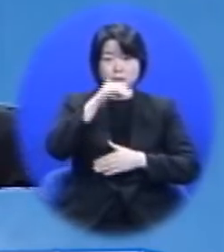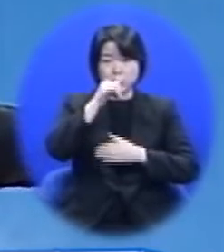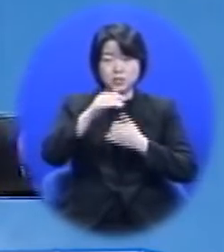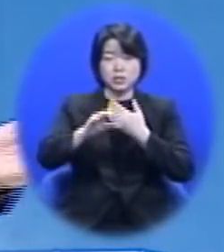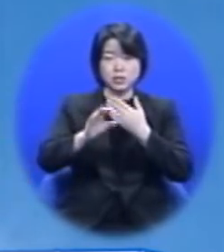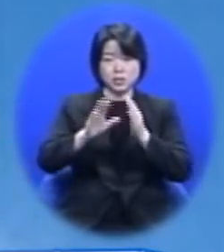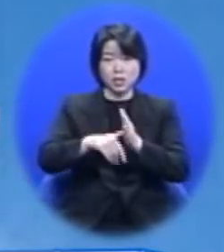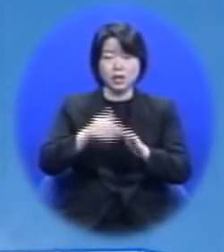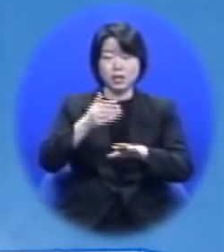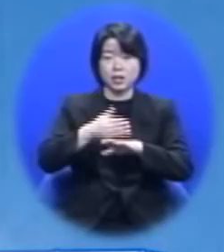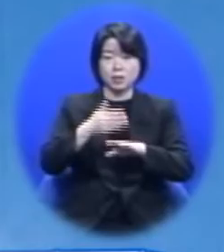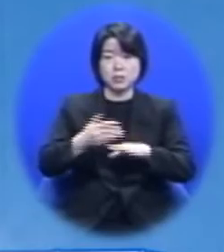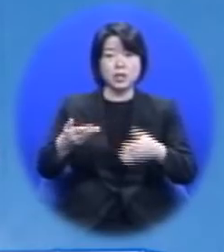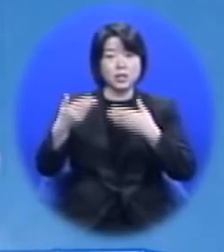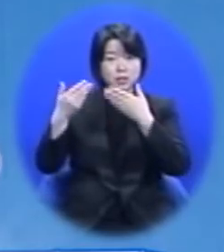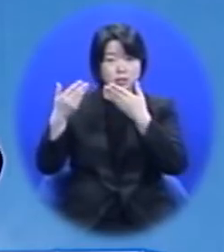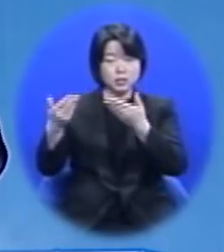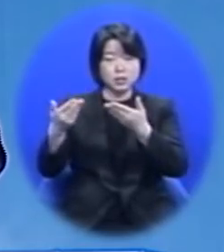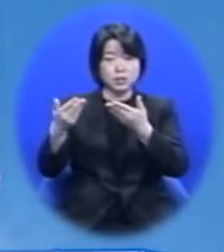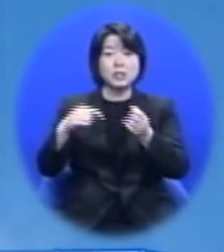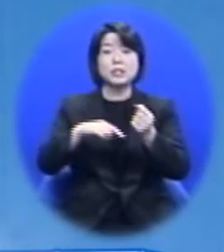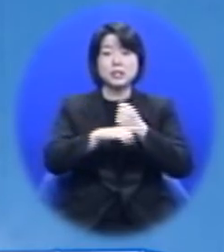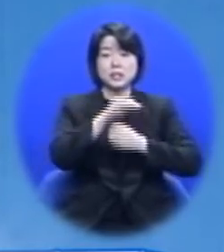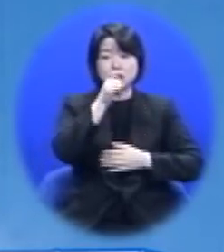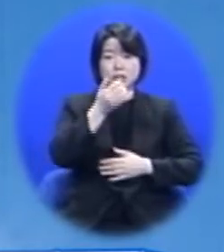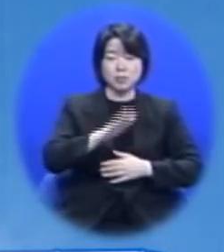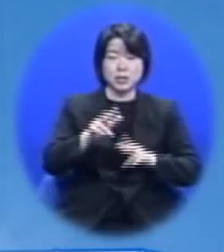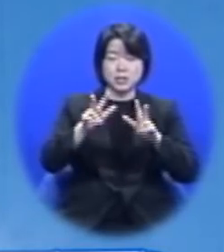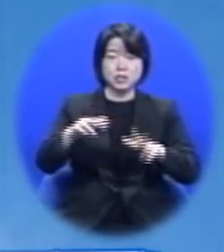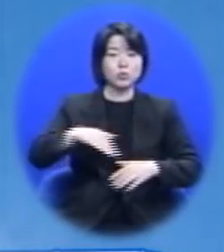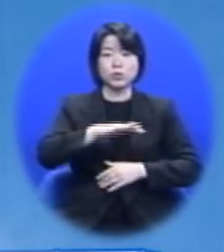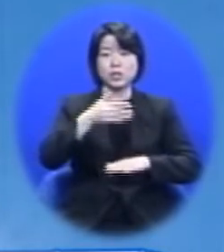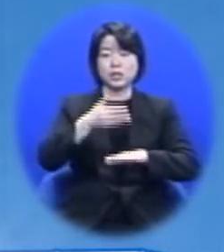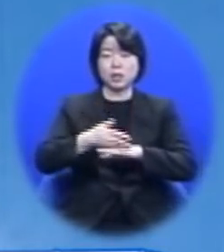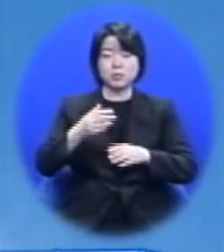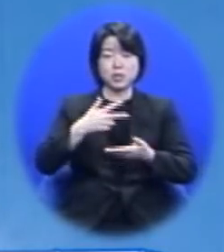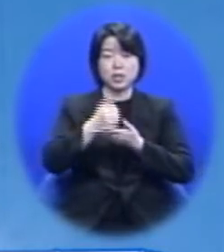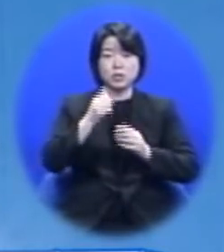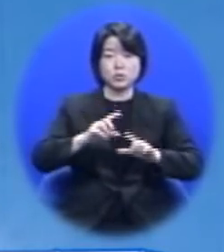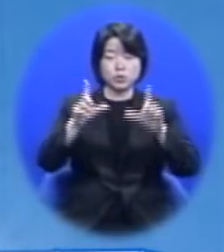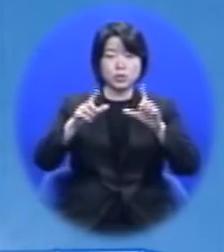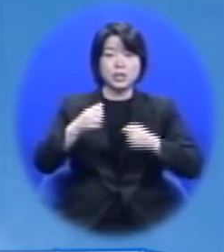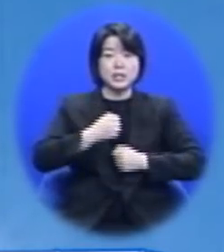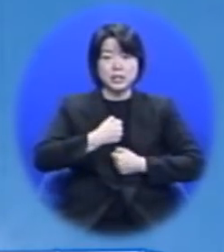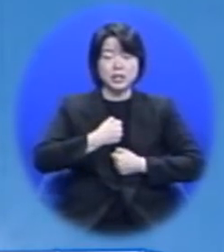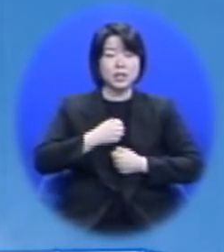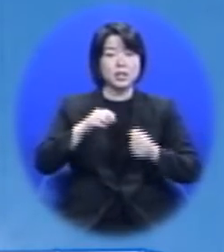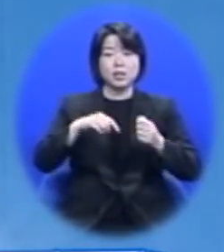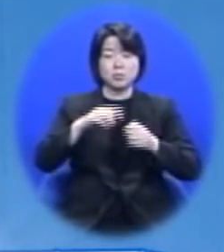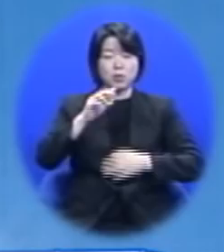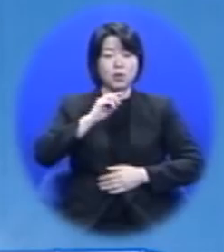지금 감사주의를 지킬 수가 없지만 우리에게는 감사절을 지킬 다른 이유가 있어요.